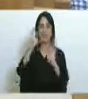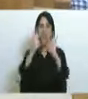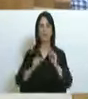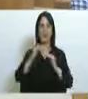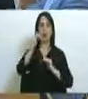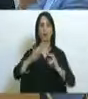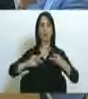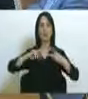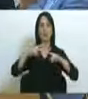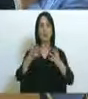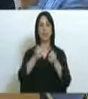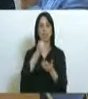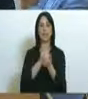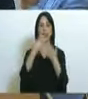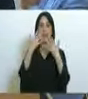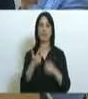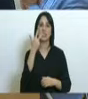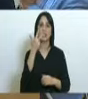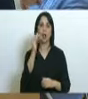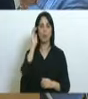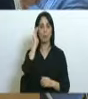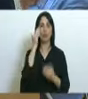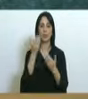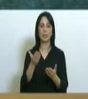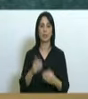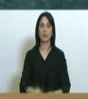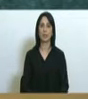საკონსტიტუციო ცვლილება მიღებულია სამი მოსმენით.